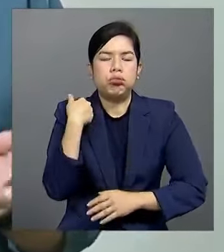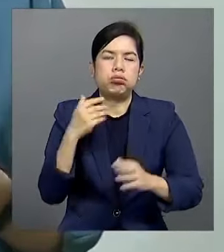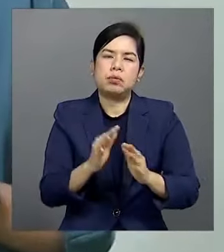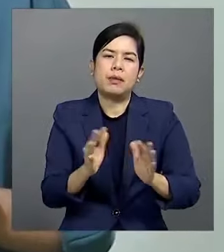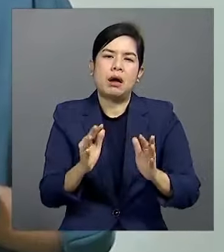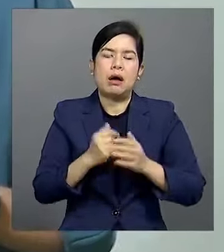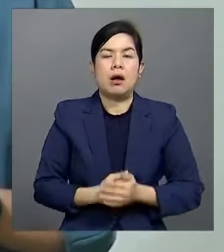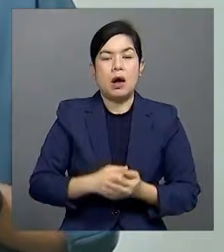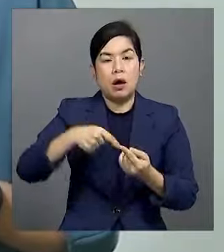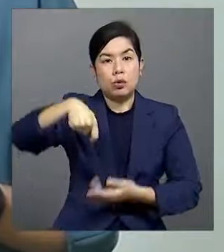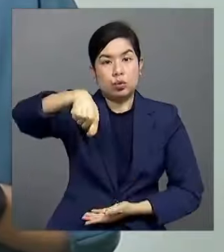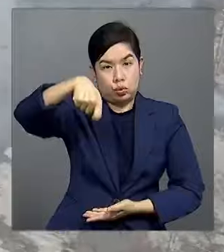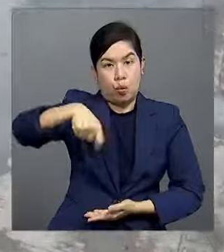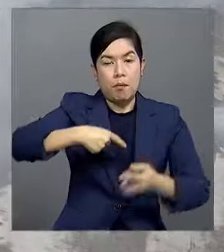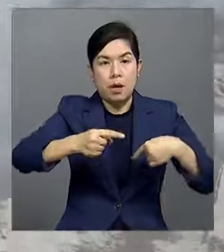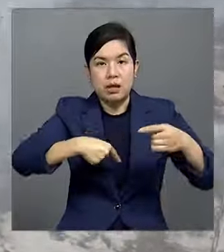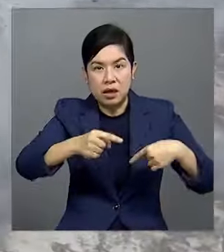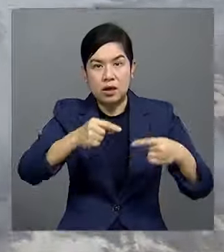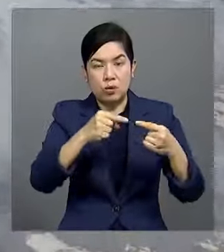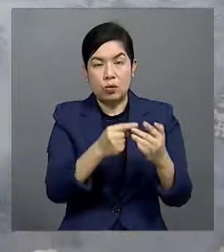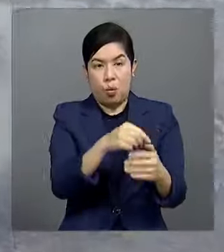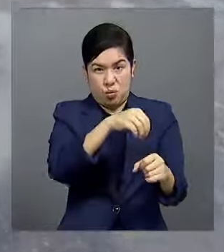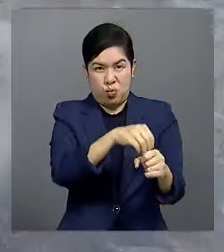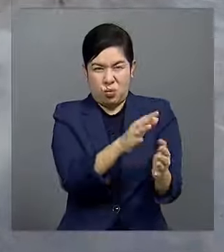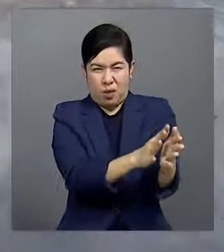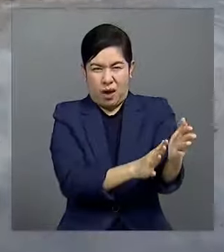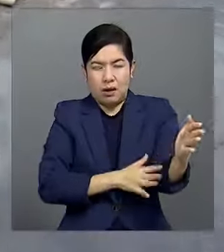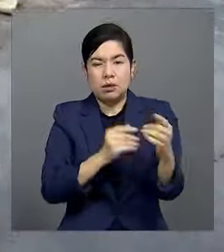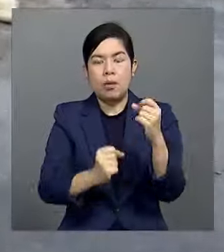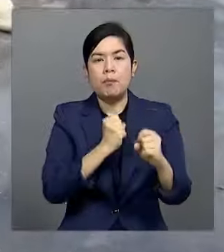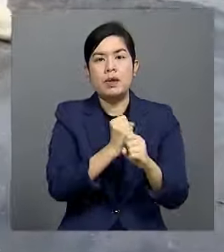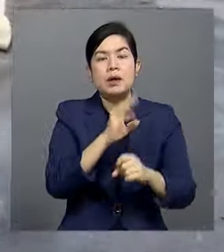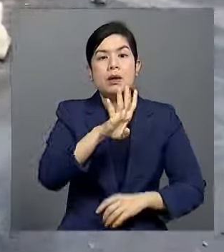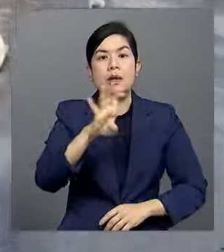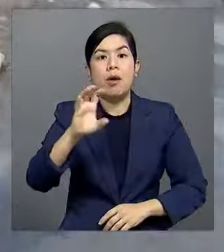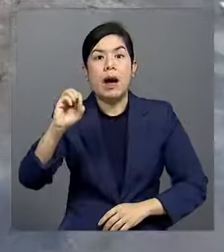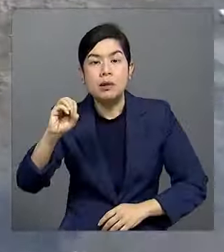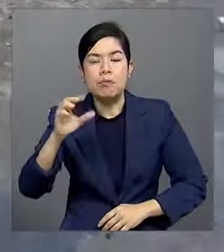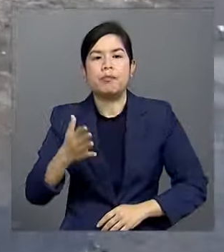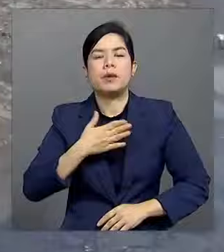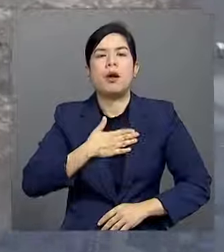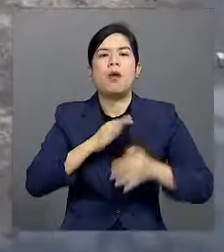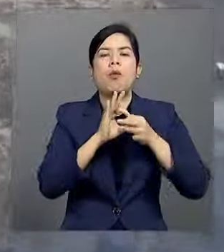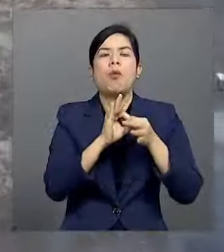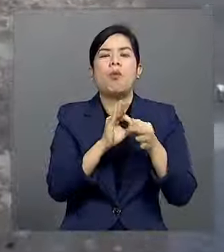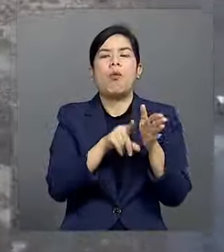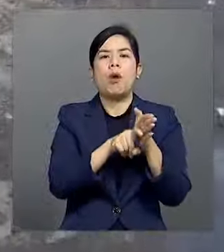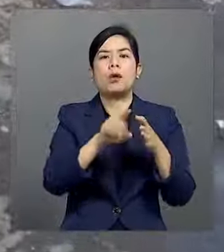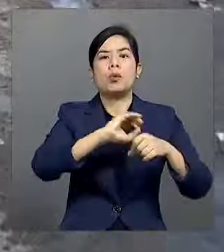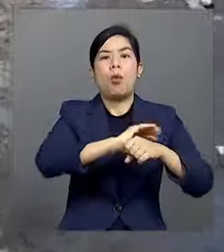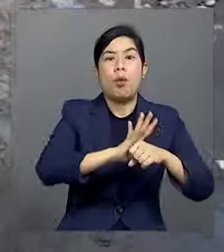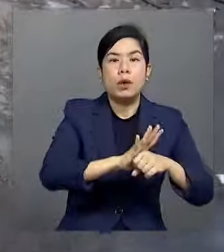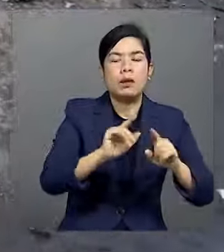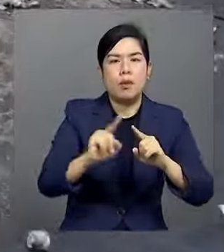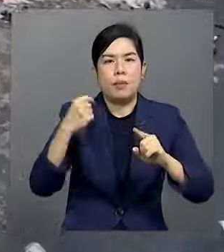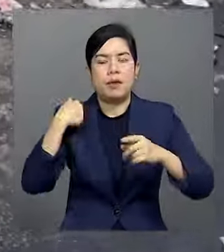หนึ่งอยู่กับโลกไปได้450ปีกลายเป็นว่าเราอ่ะห่วงเรื่องโควิดแต่เราอ่ะกลับสร้างปัญหาความเสี่ยงทางสุข